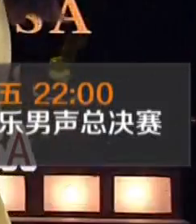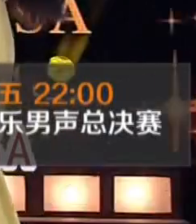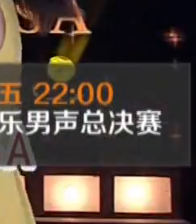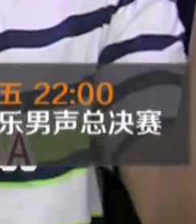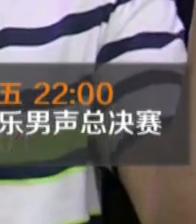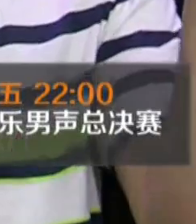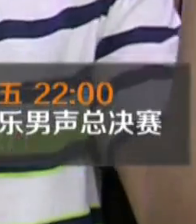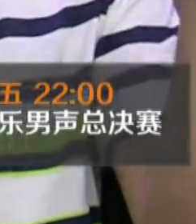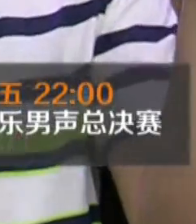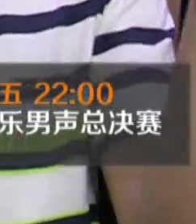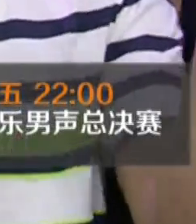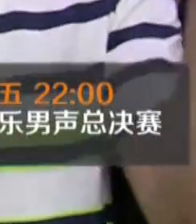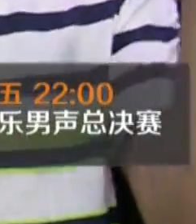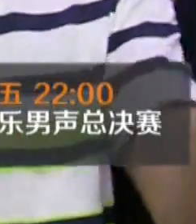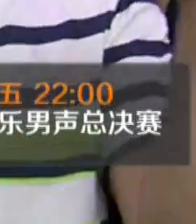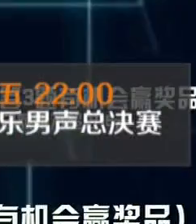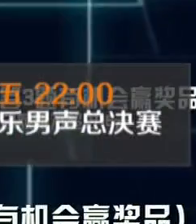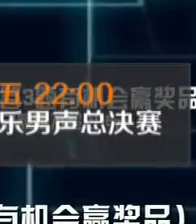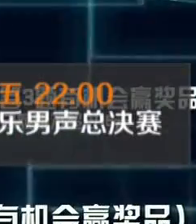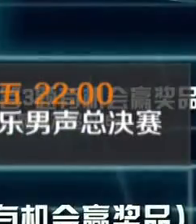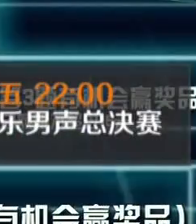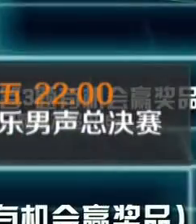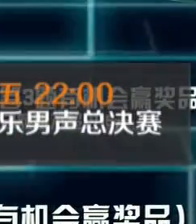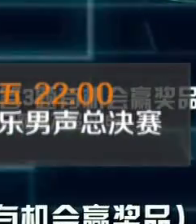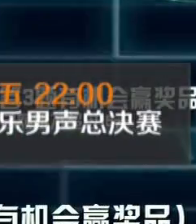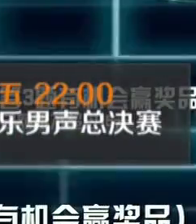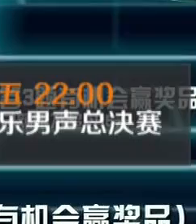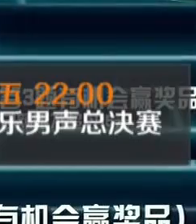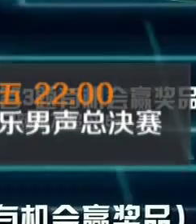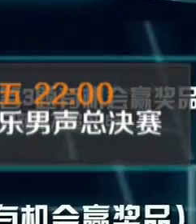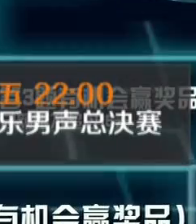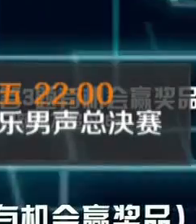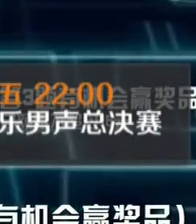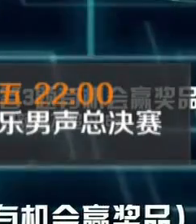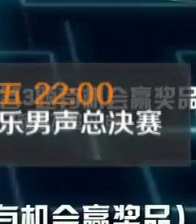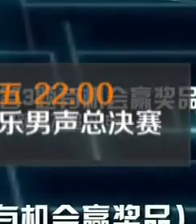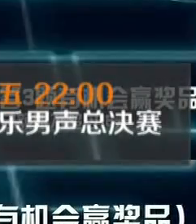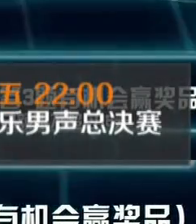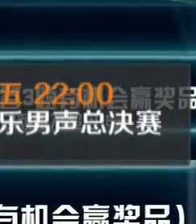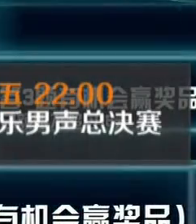好像在跳舞哎。 本期中奖观众是